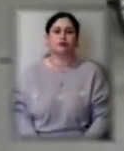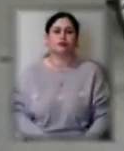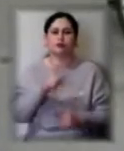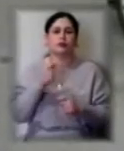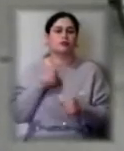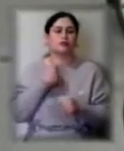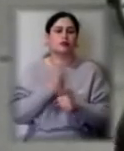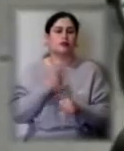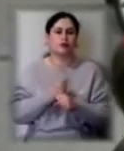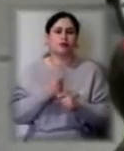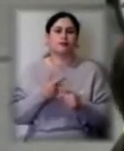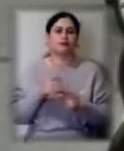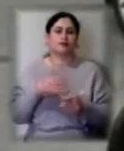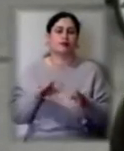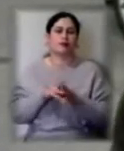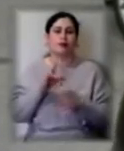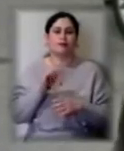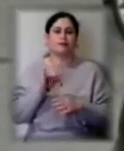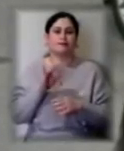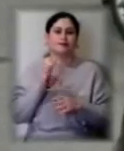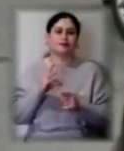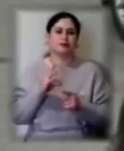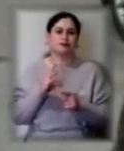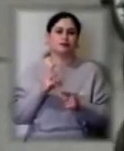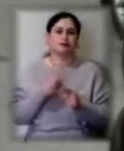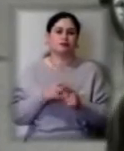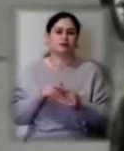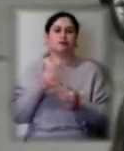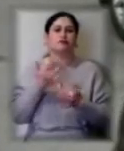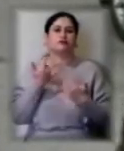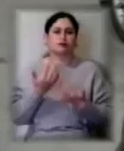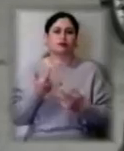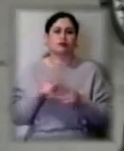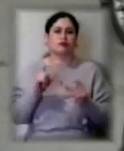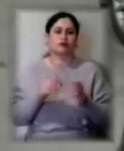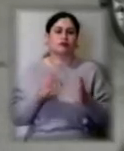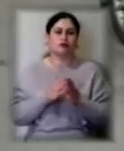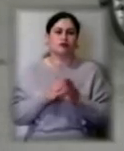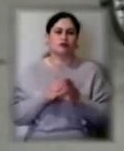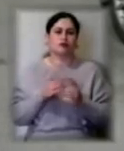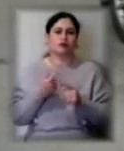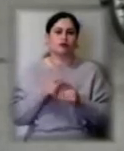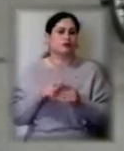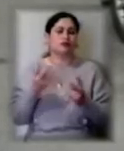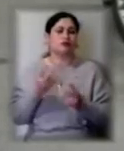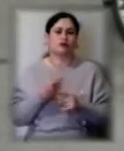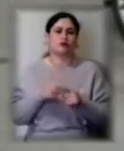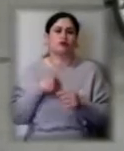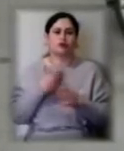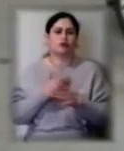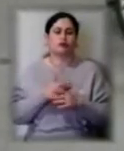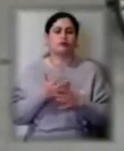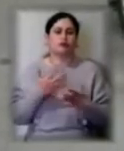«Безробітні, закрили на карантин, вважаю, вже скільки сидимо вдома. Це якраз то, що нам потрібно зараз в даний момент».